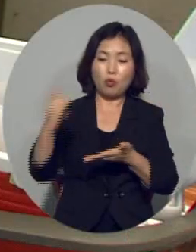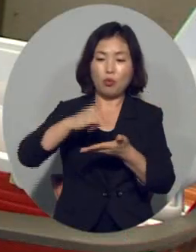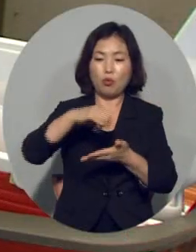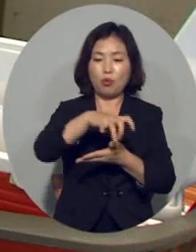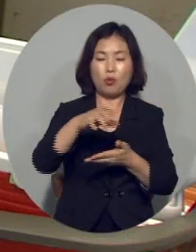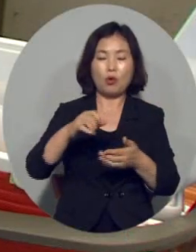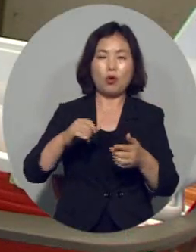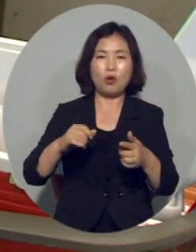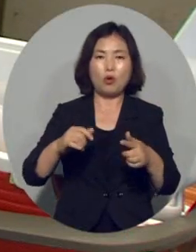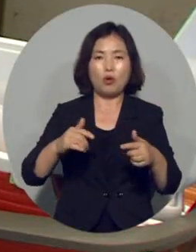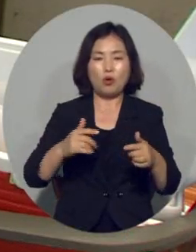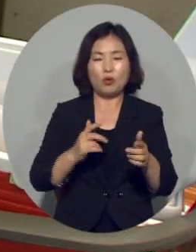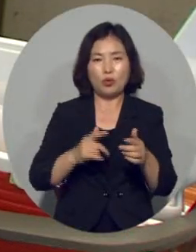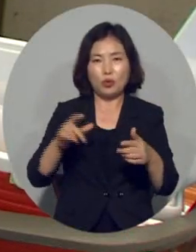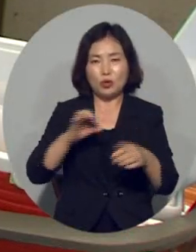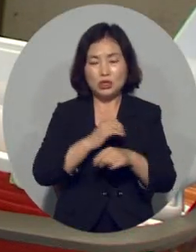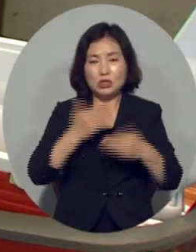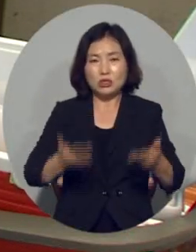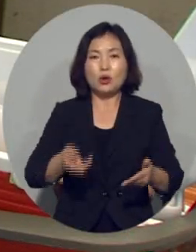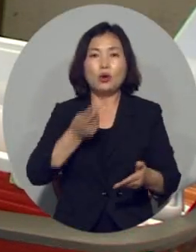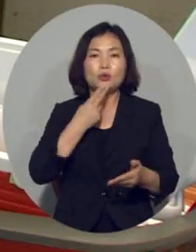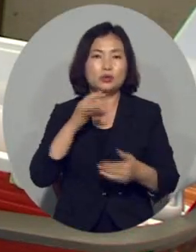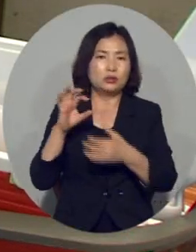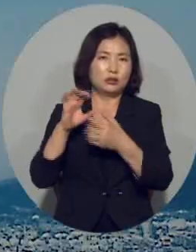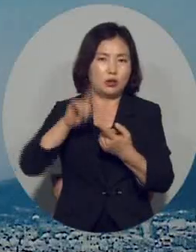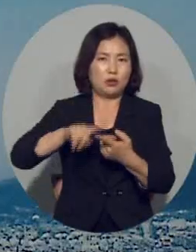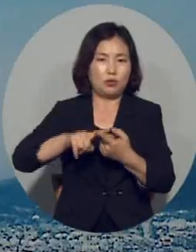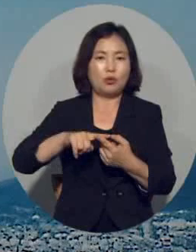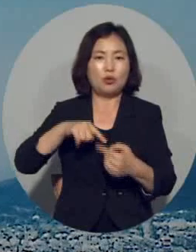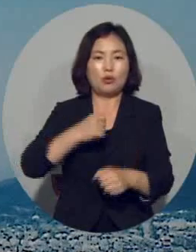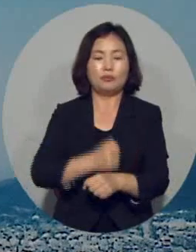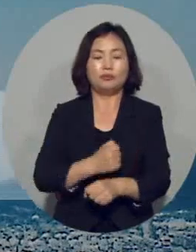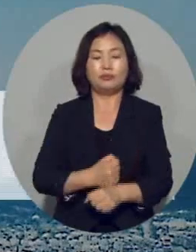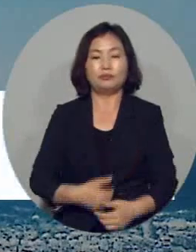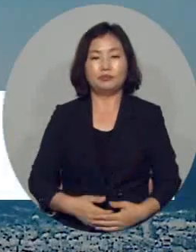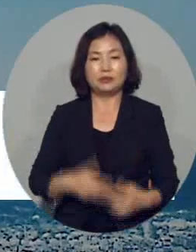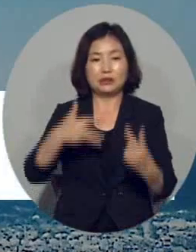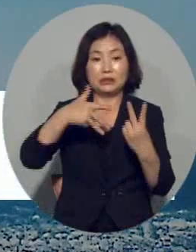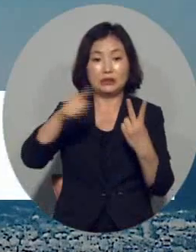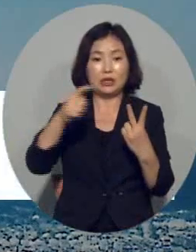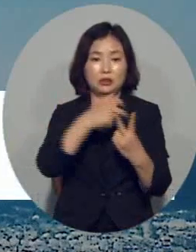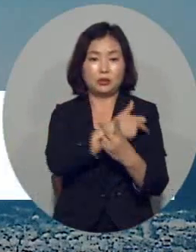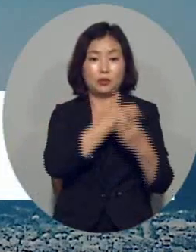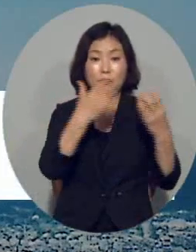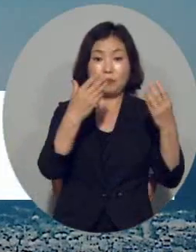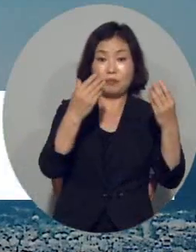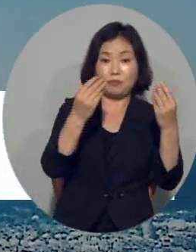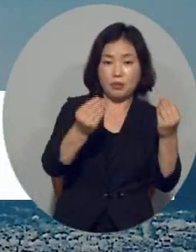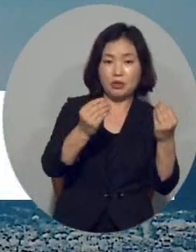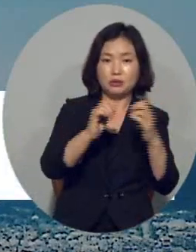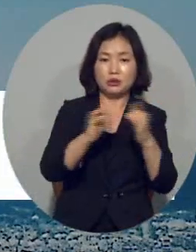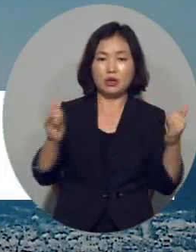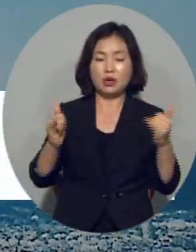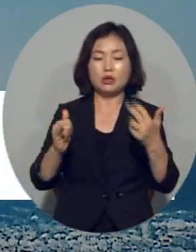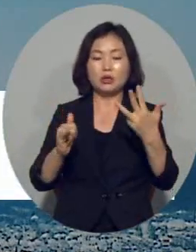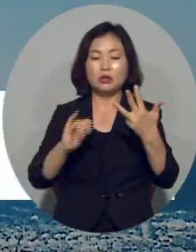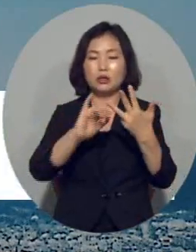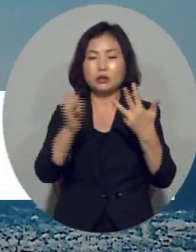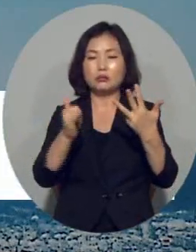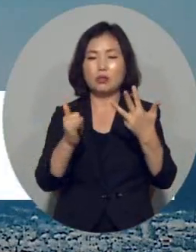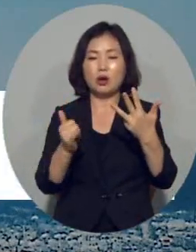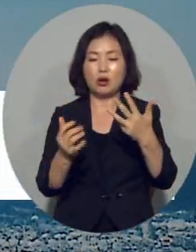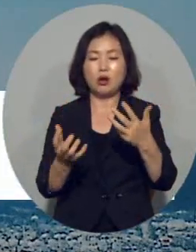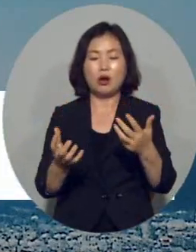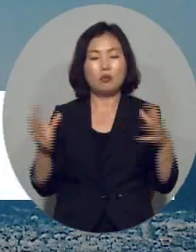전형 워커 수로도 쉬운 말 없이 운영합니다 1차 적정 까지 마무리 하신 분들은 8명까지